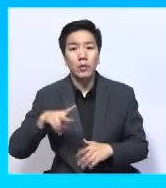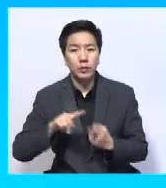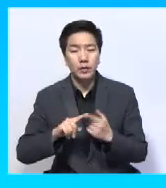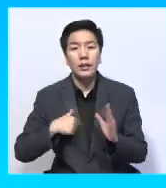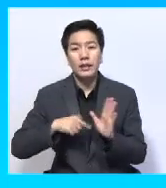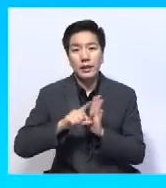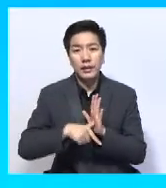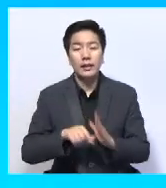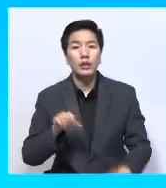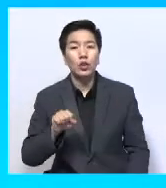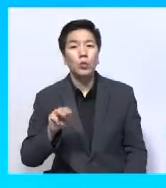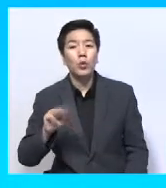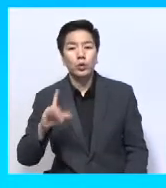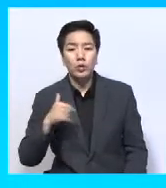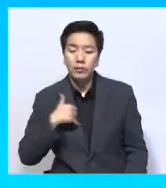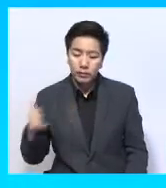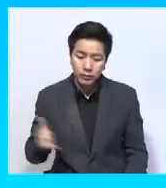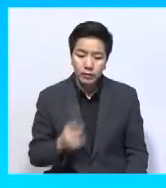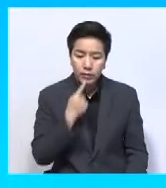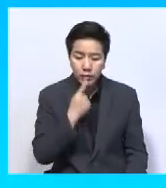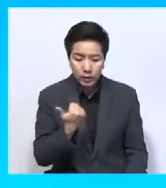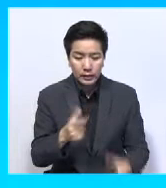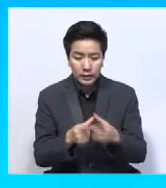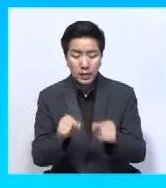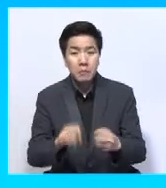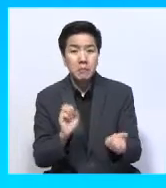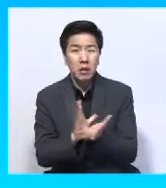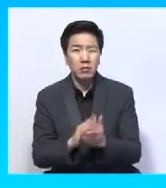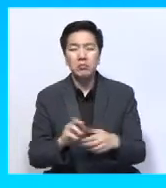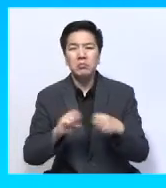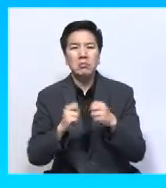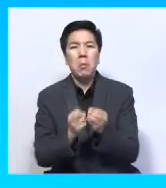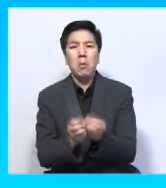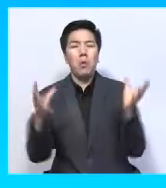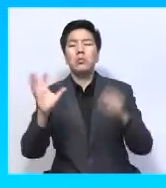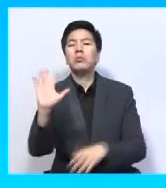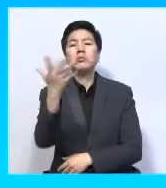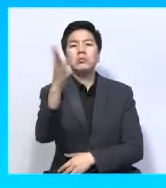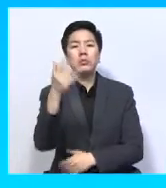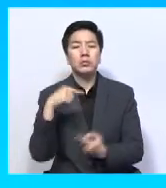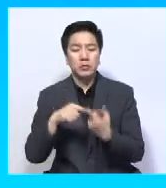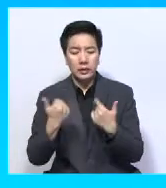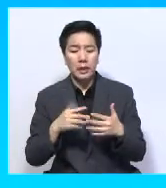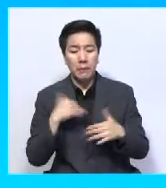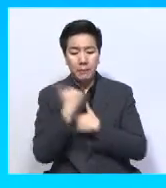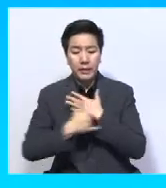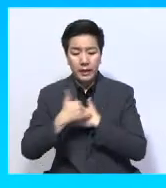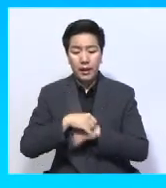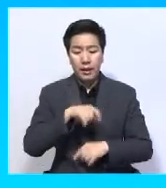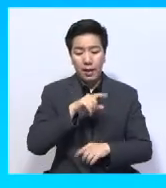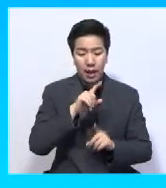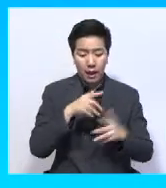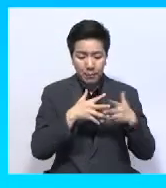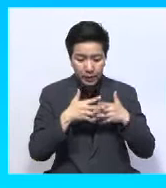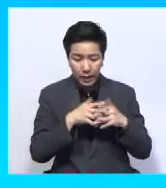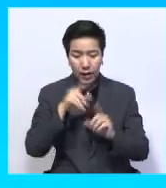ภาความมั่นคงแห่งชาติหรือสมช.ก็ออกมาระบุค่ะว่าสถานการณ์นั้นไม่น่าจะบานปลายค่ะซึ่งการโจมตีของ3ประเทศนั้นระบุเ